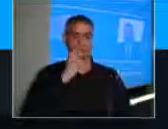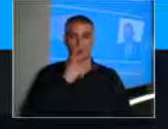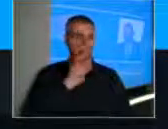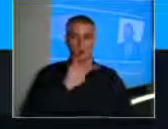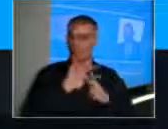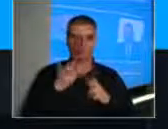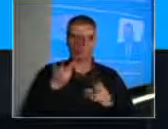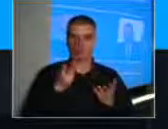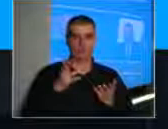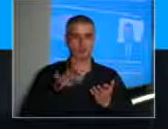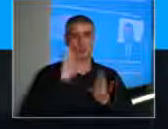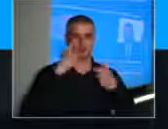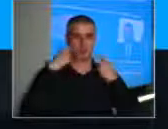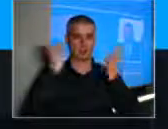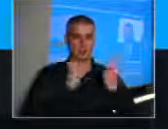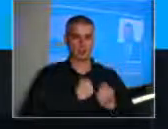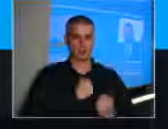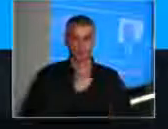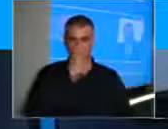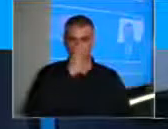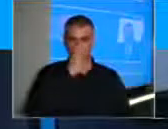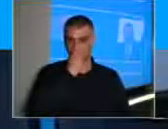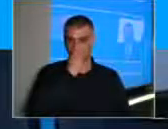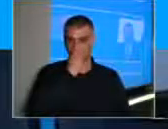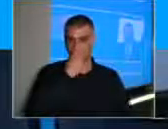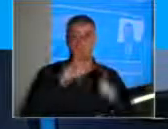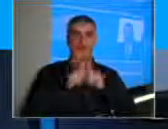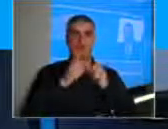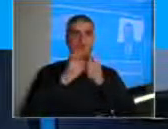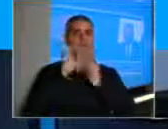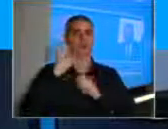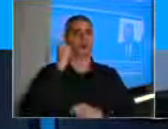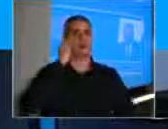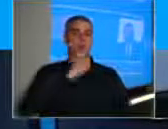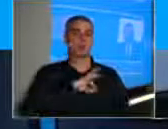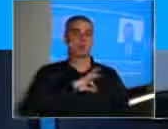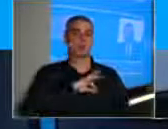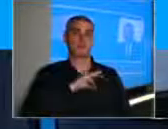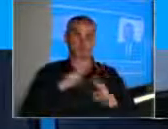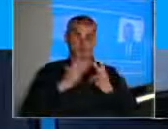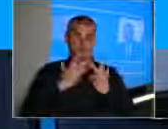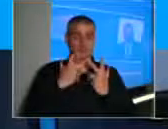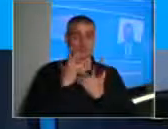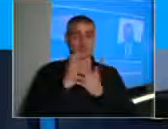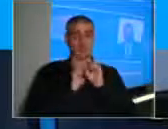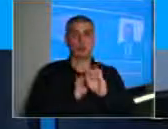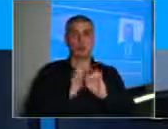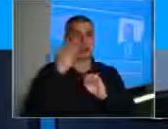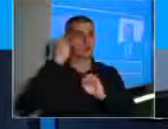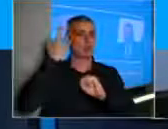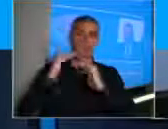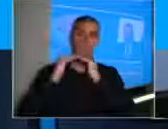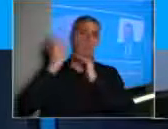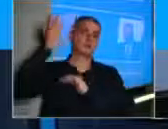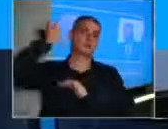רק בתחומים של חינוך חבר. אבל אולי כמו עם, אתה יודע, כמו המפלגה של ליברמן, שהציבור שתמך בה, הייתה נכונה